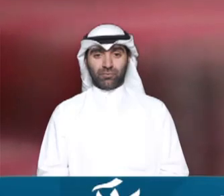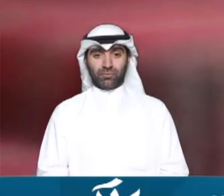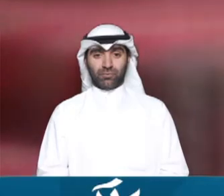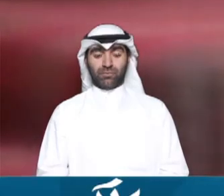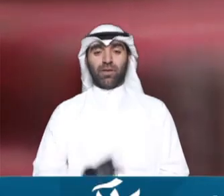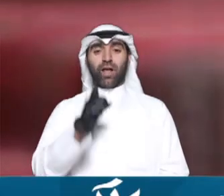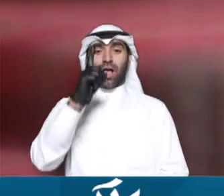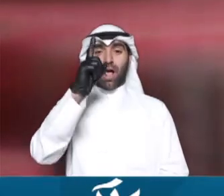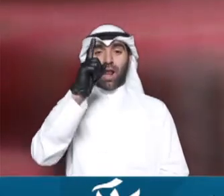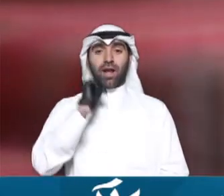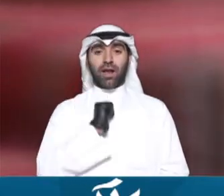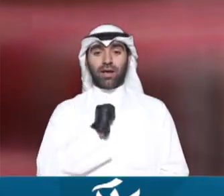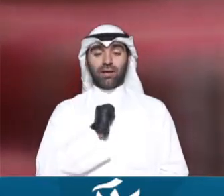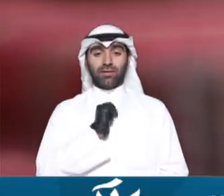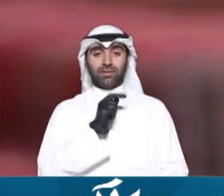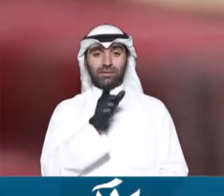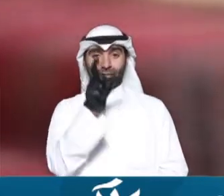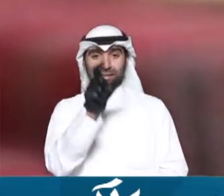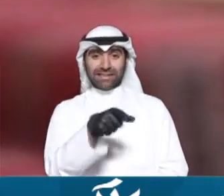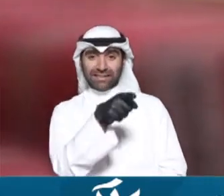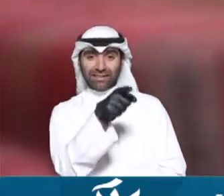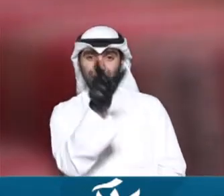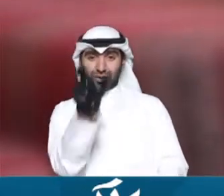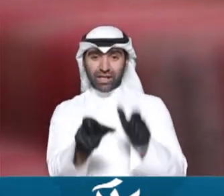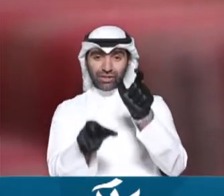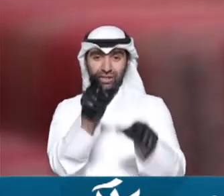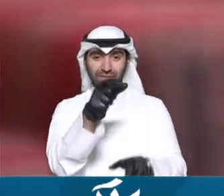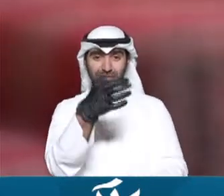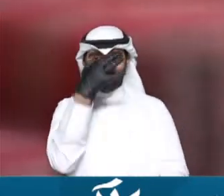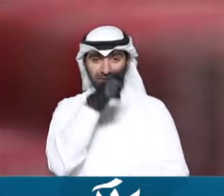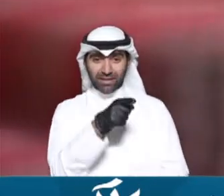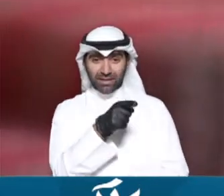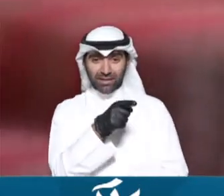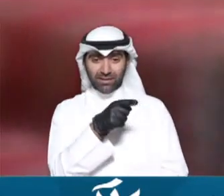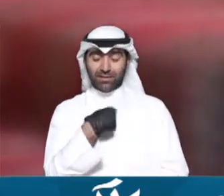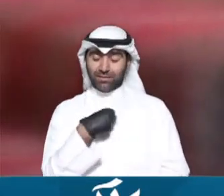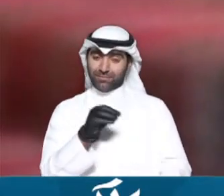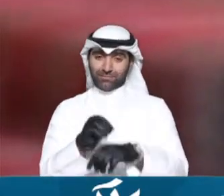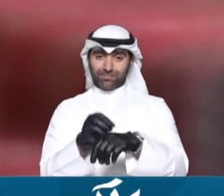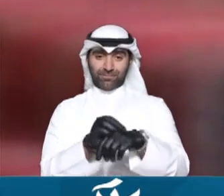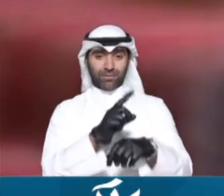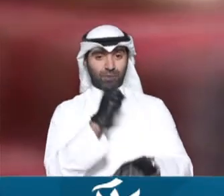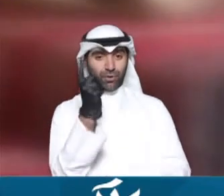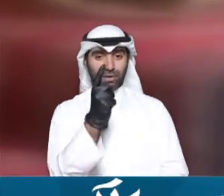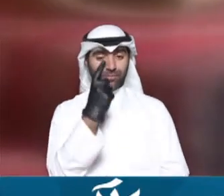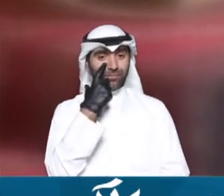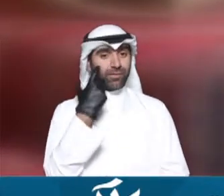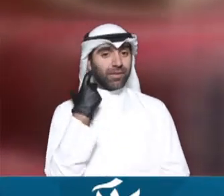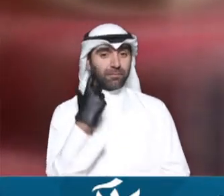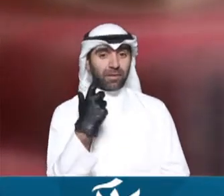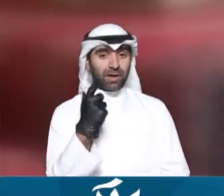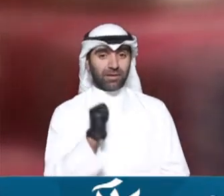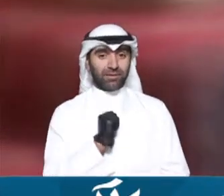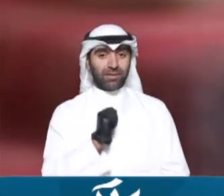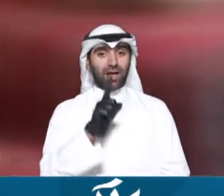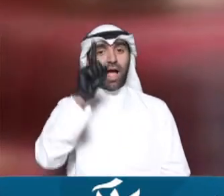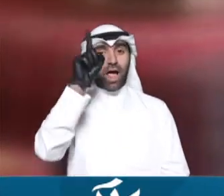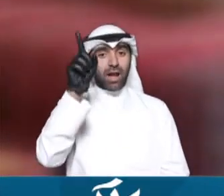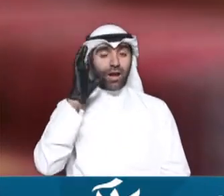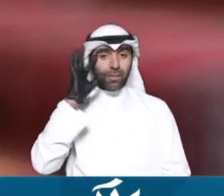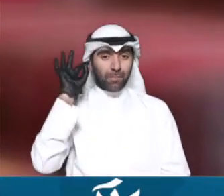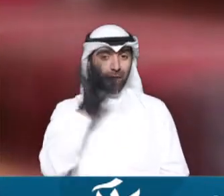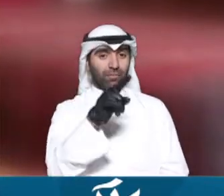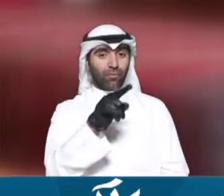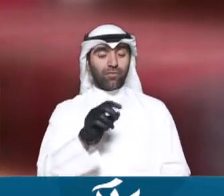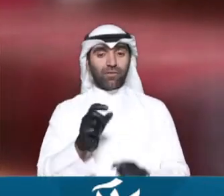إذا مسه الشر جزوعا وإذا مسه الخير منوعا. إذا شنو عالجه؟